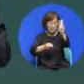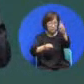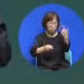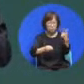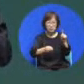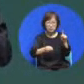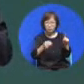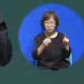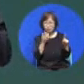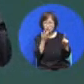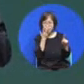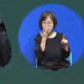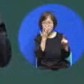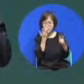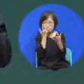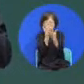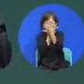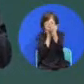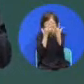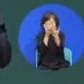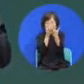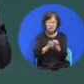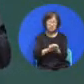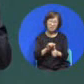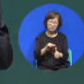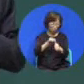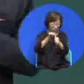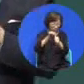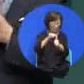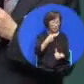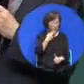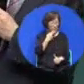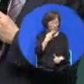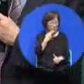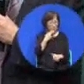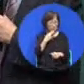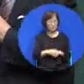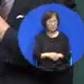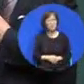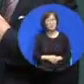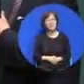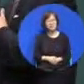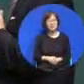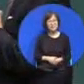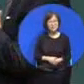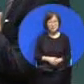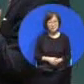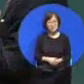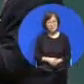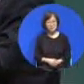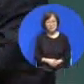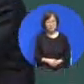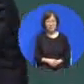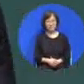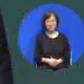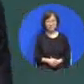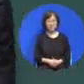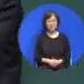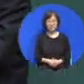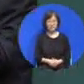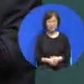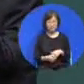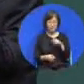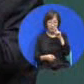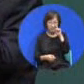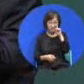earth is under destruction. They don't even know John chapter 3. Simply put, they have not even received salvation, right? 얼마나 이게